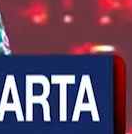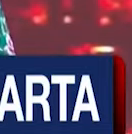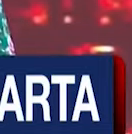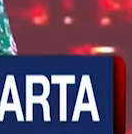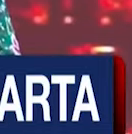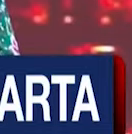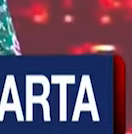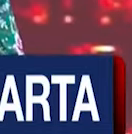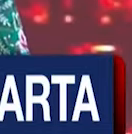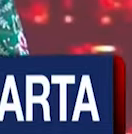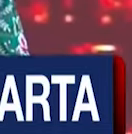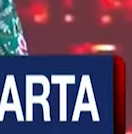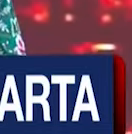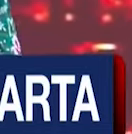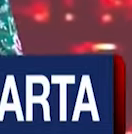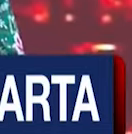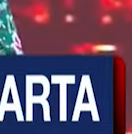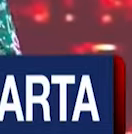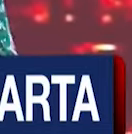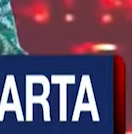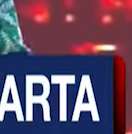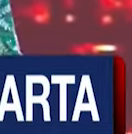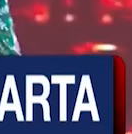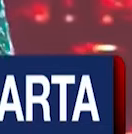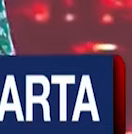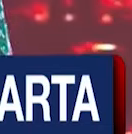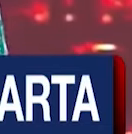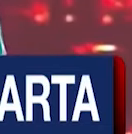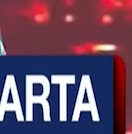Assalamualaikum warahmatullahi wabarakatuh.